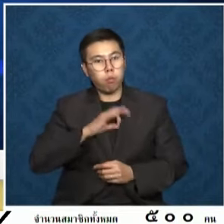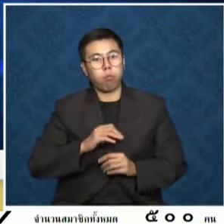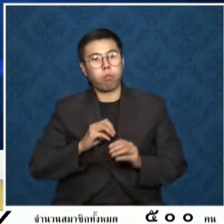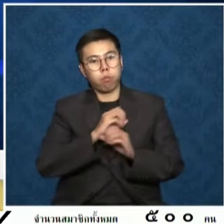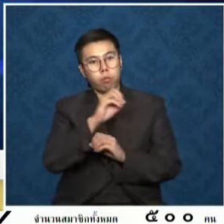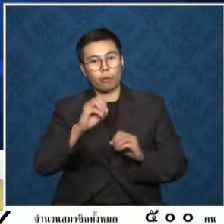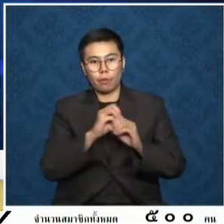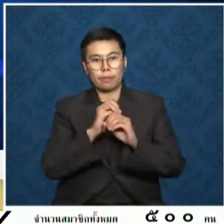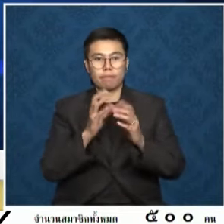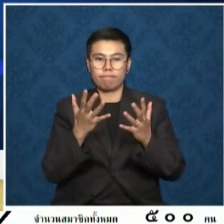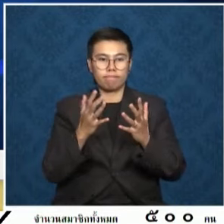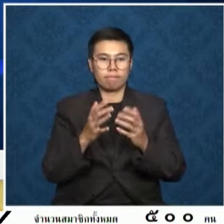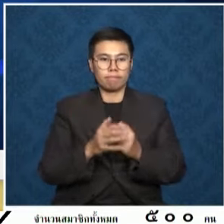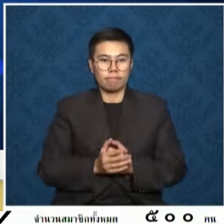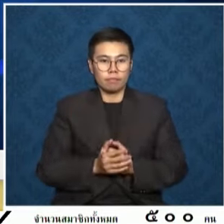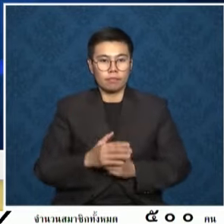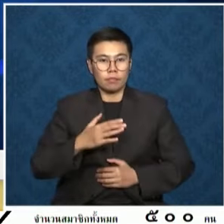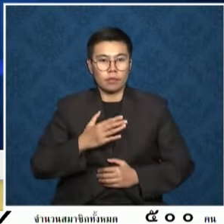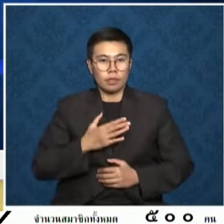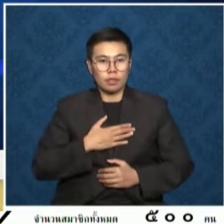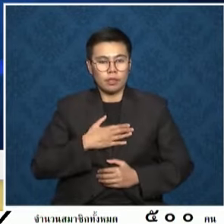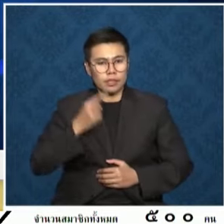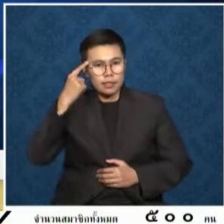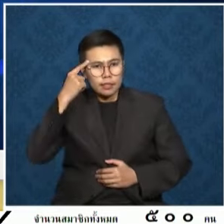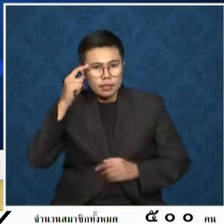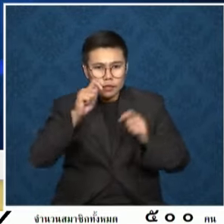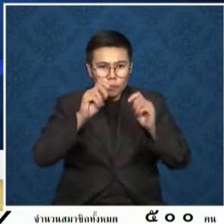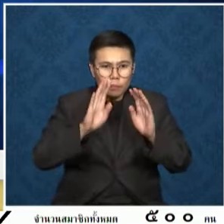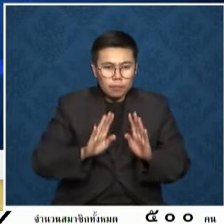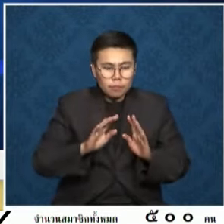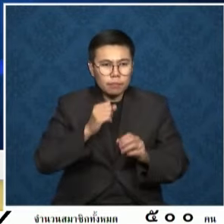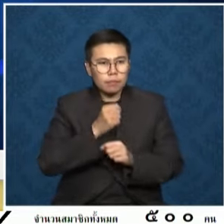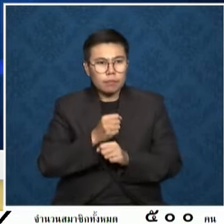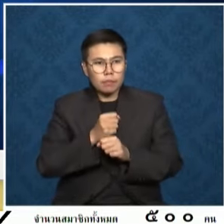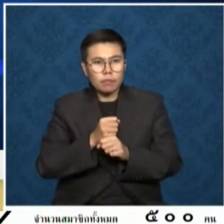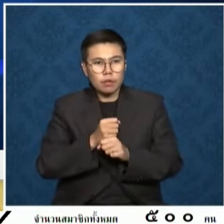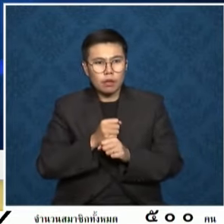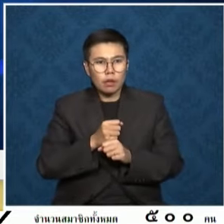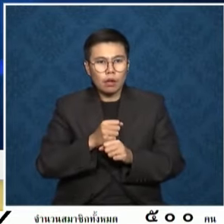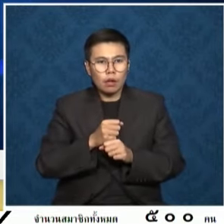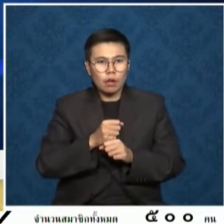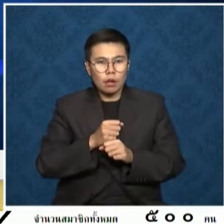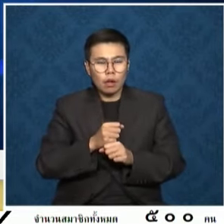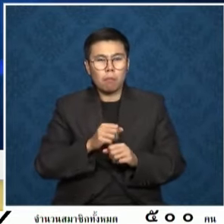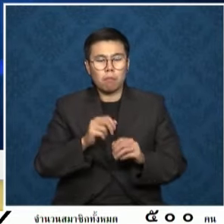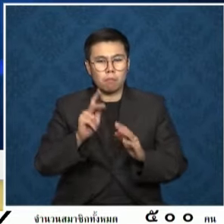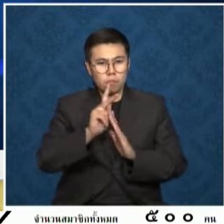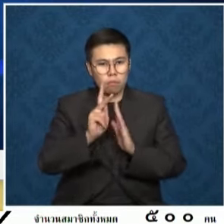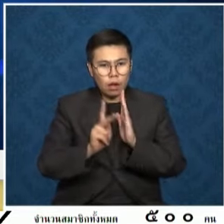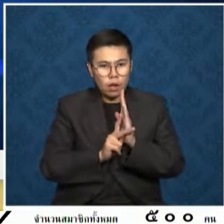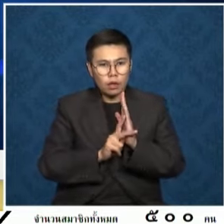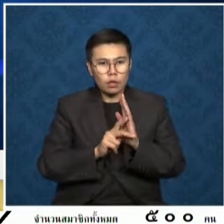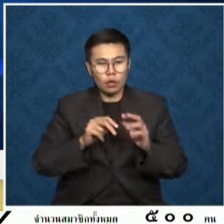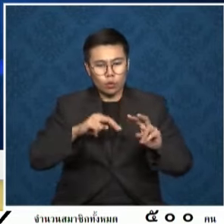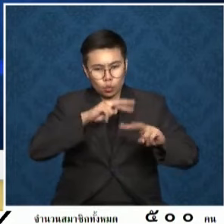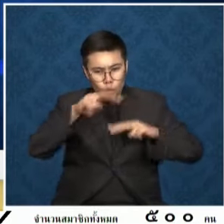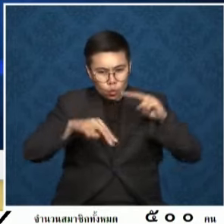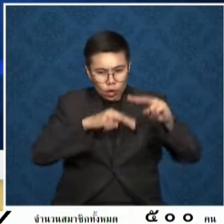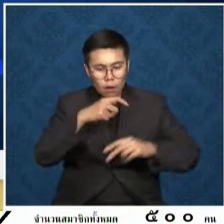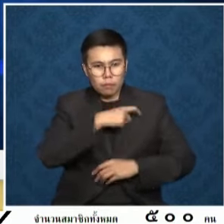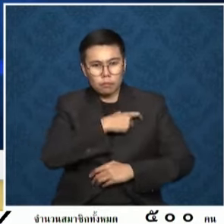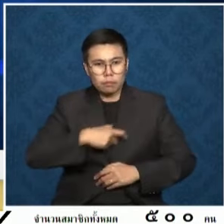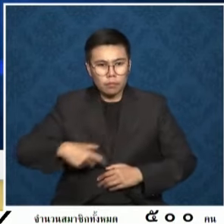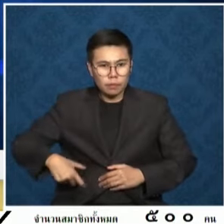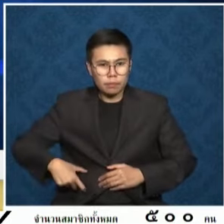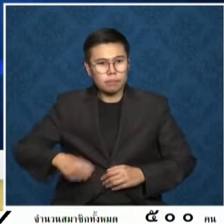ฮะแล้วท่านจะดีไซน์ท่านจะสร้างมาตรการรักษาความปลอดภัยด้วยอะไรในเมื่อสุดท้